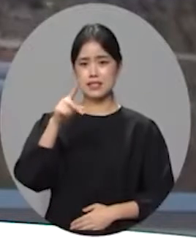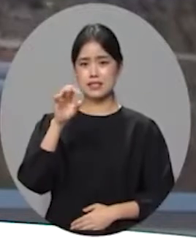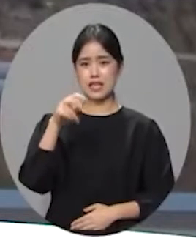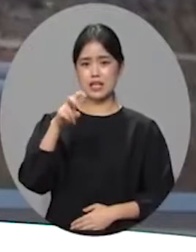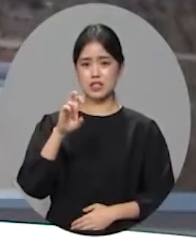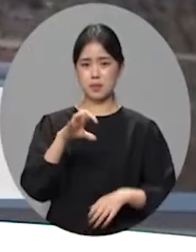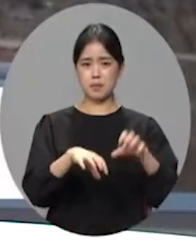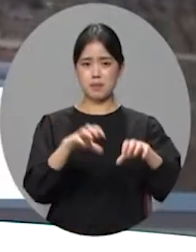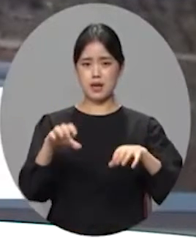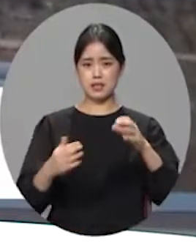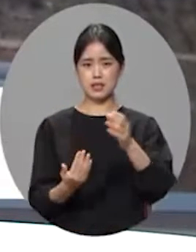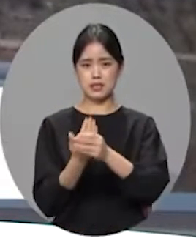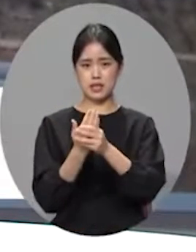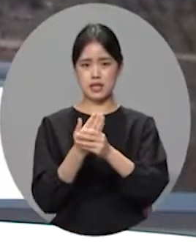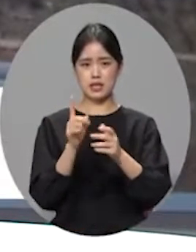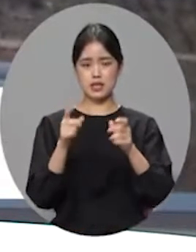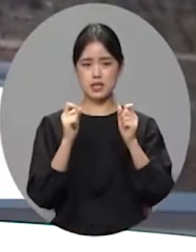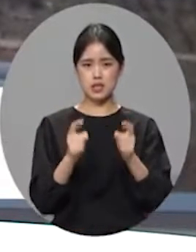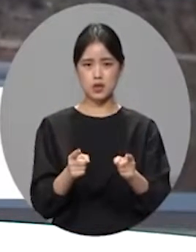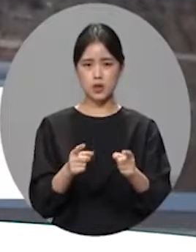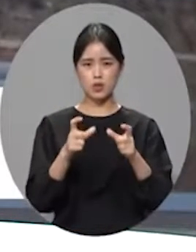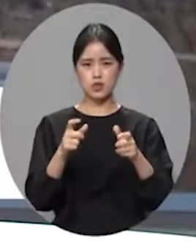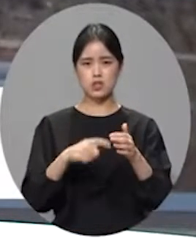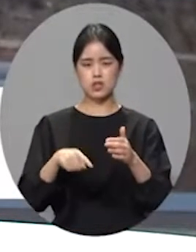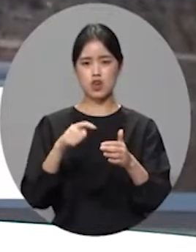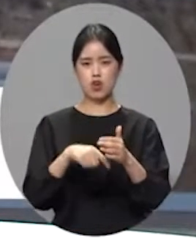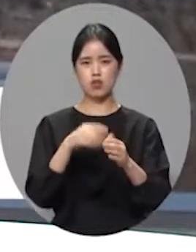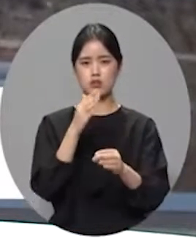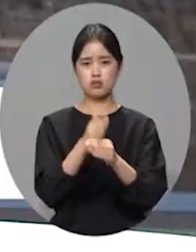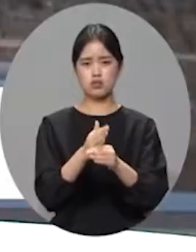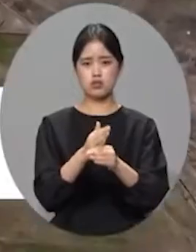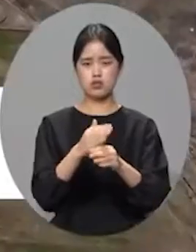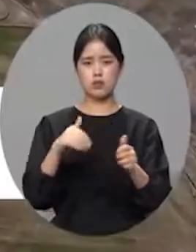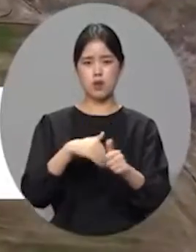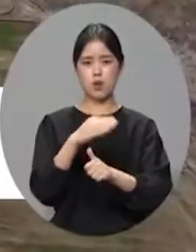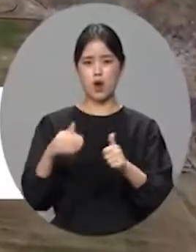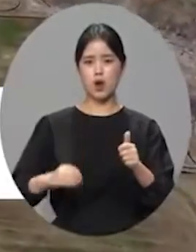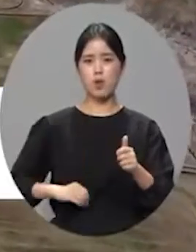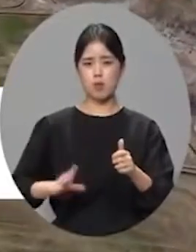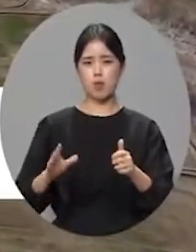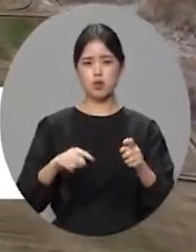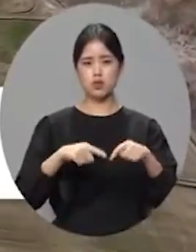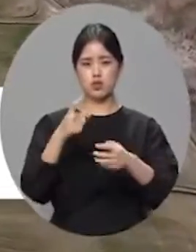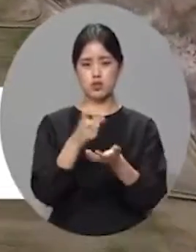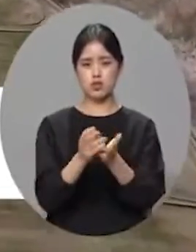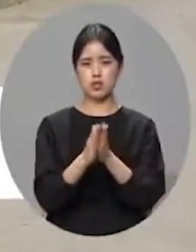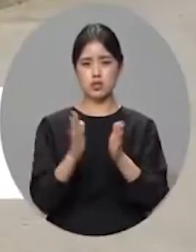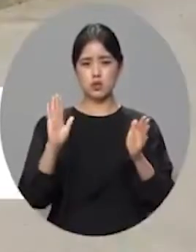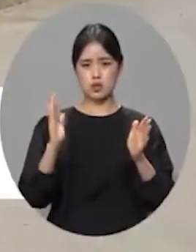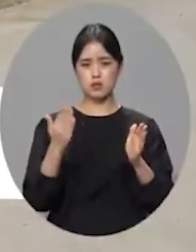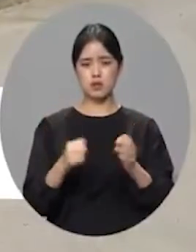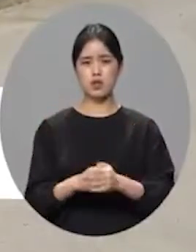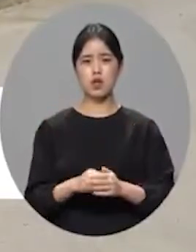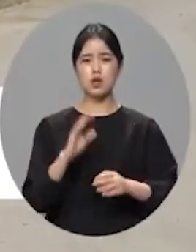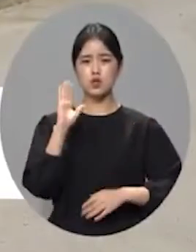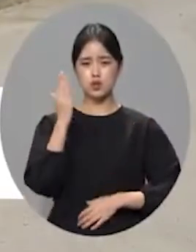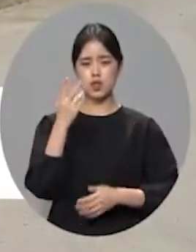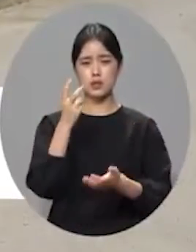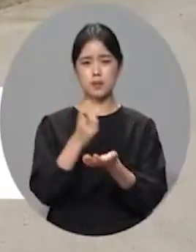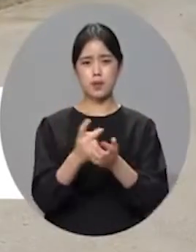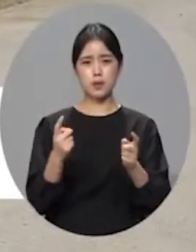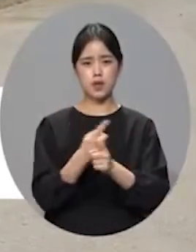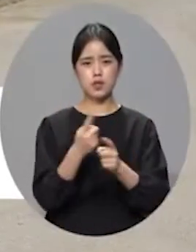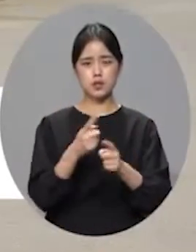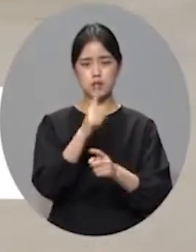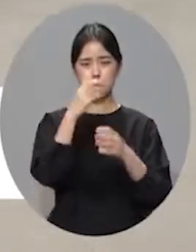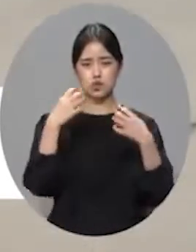장전마을 사태를 계기로 지역 중심의 환경보건 정책이 추진됩니다. 전라북도는 최근 환경보건법 개정으로 정부